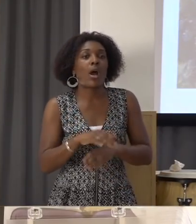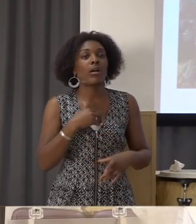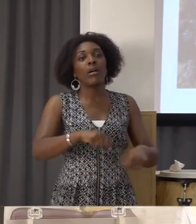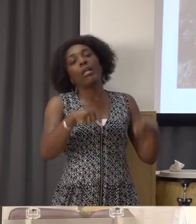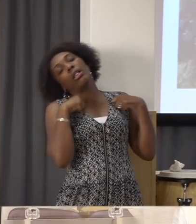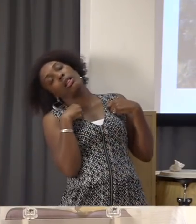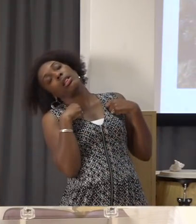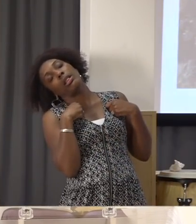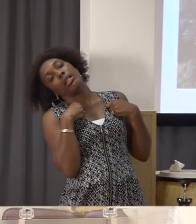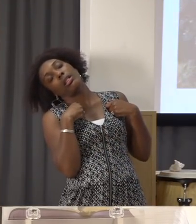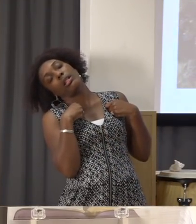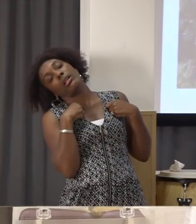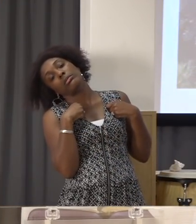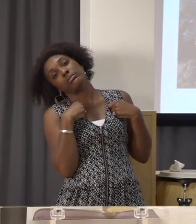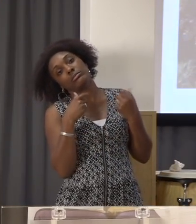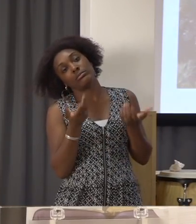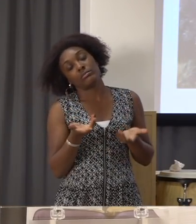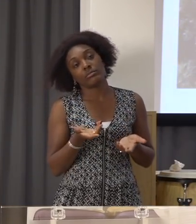couchent.